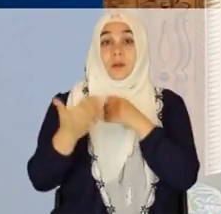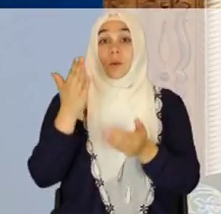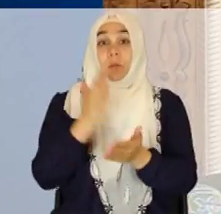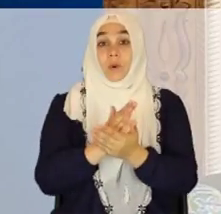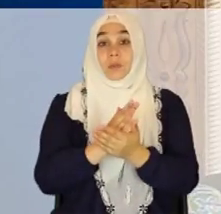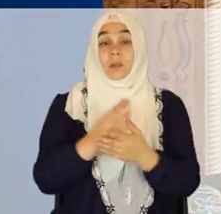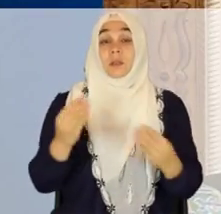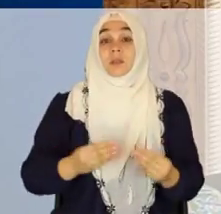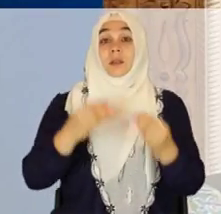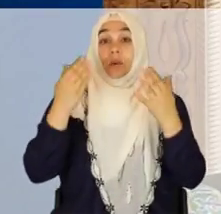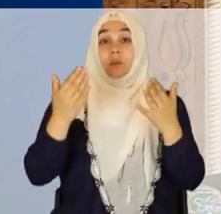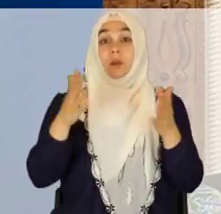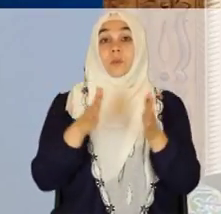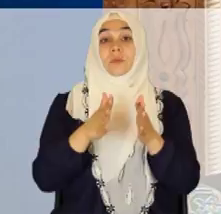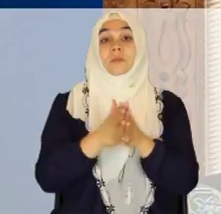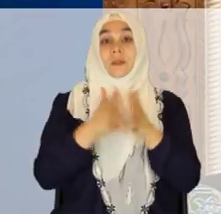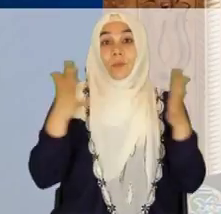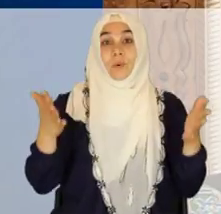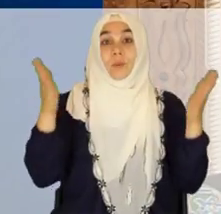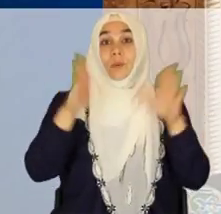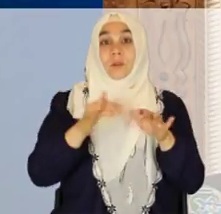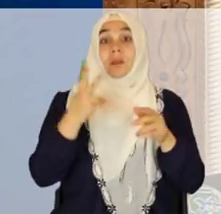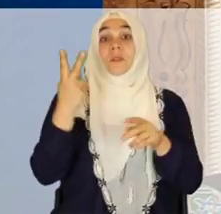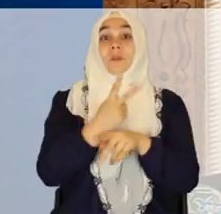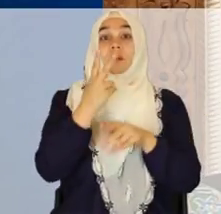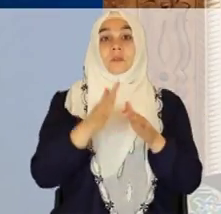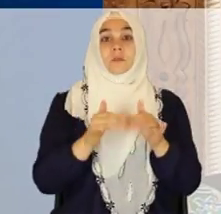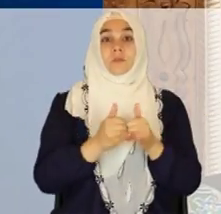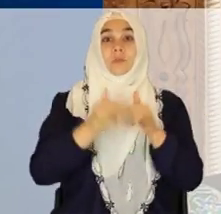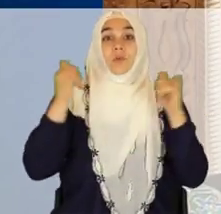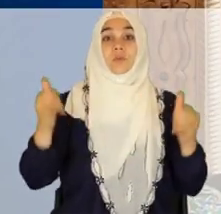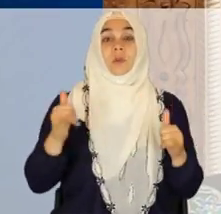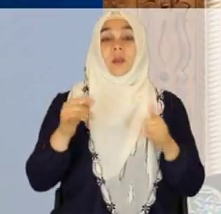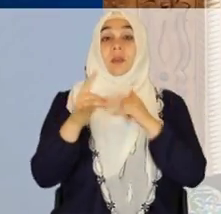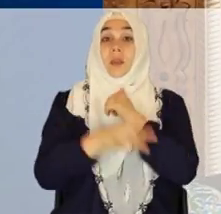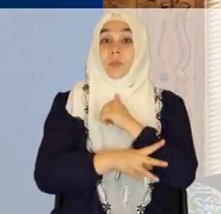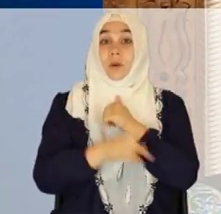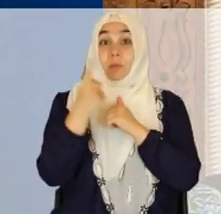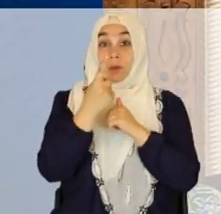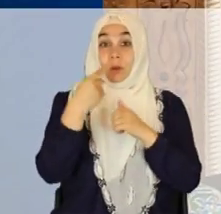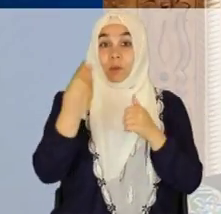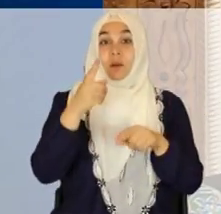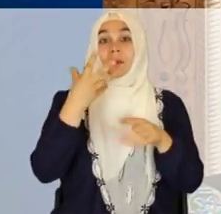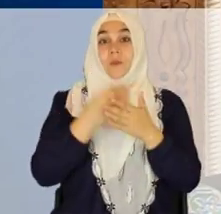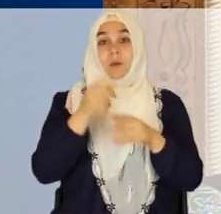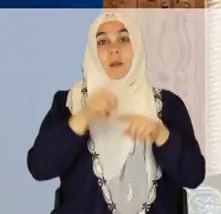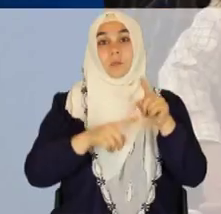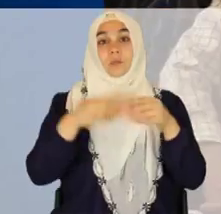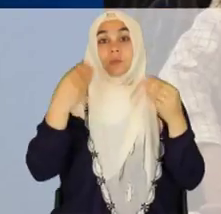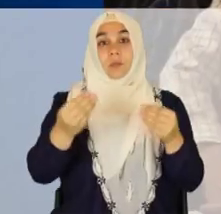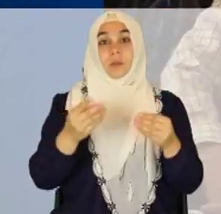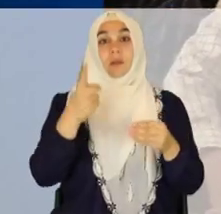qarindoshiga sadaqa qilgan odamning savobi ikki hissa ortadi. kambag'alga bergani bir, qarindoshiga bergani